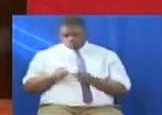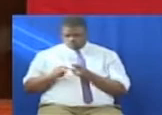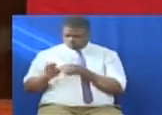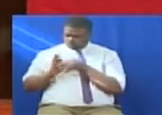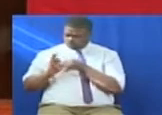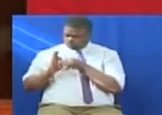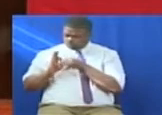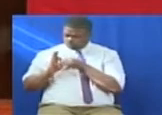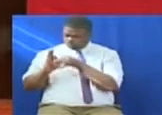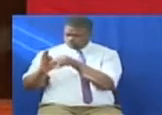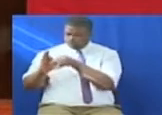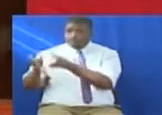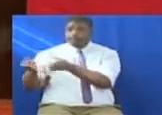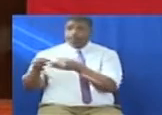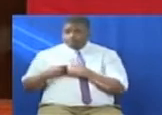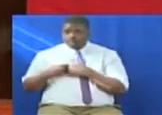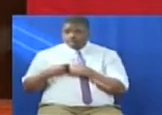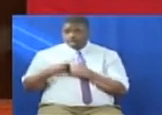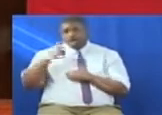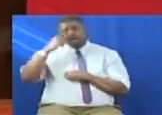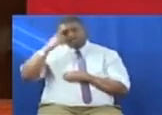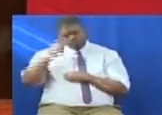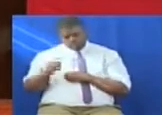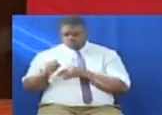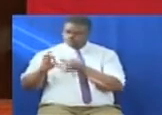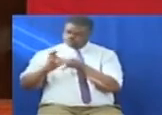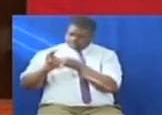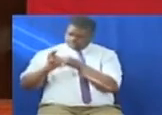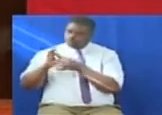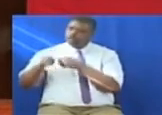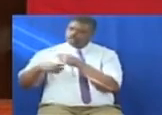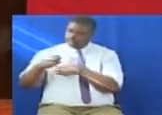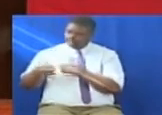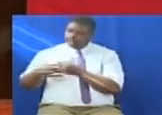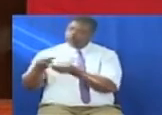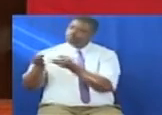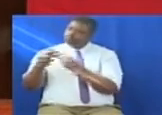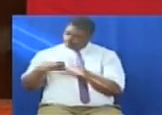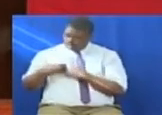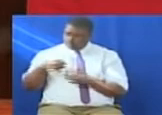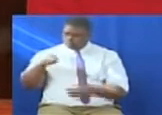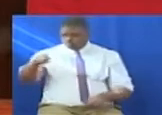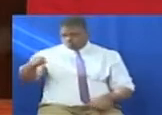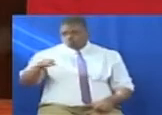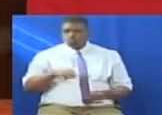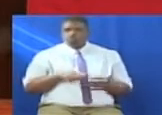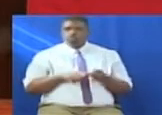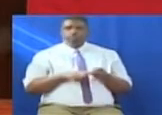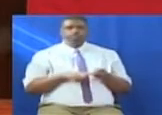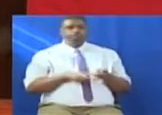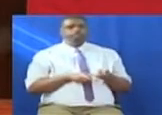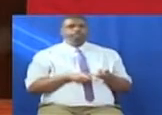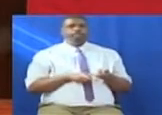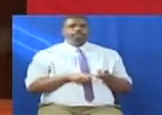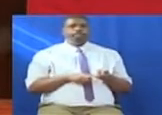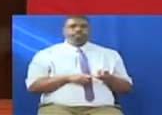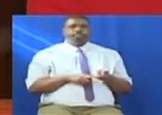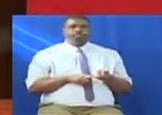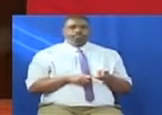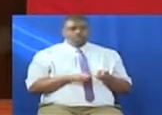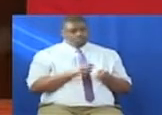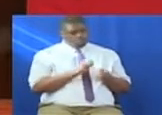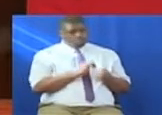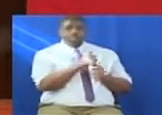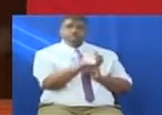juu, na naamini kabisa wataendelea kunipa ushirikiano huu. Mheshimiwa Speaker, kwa